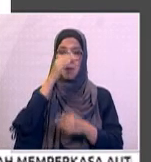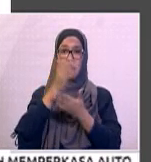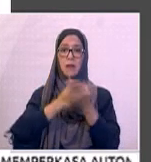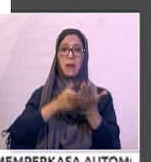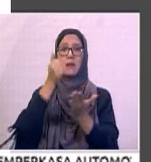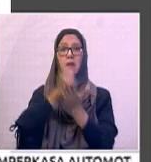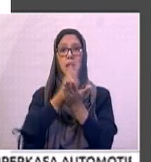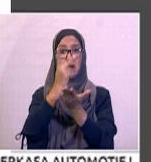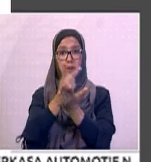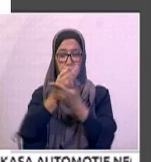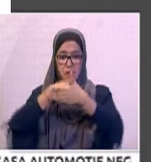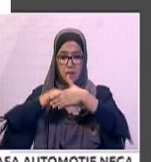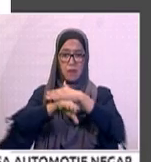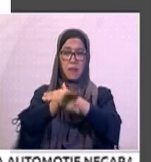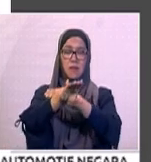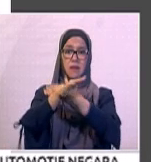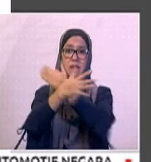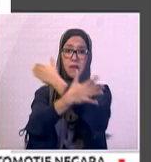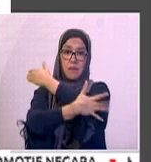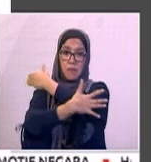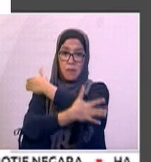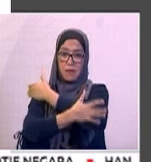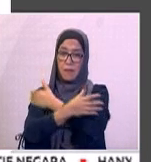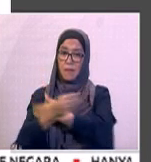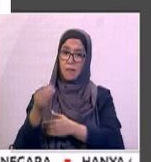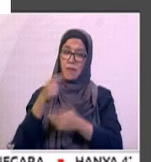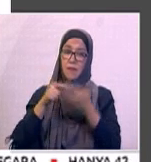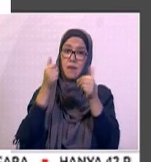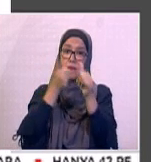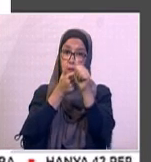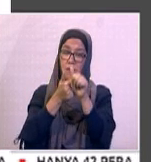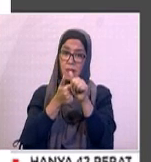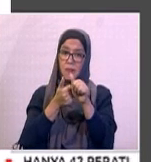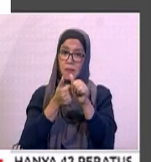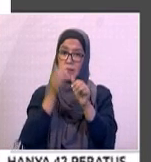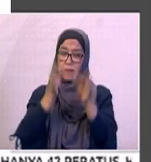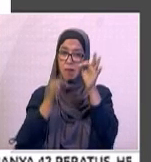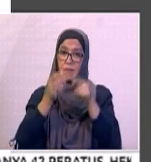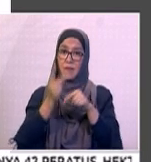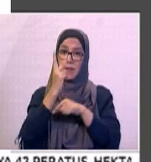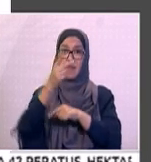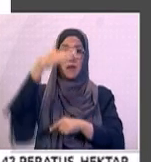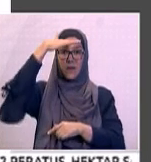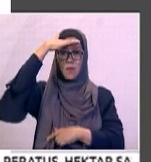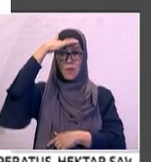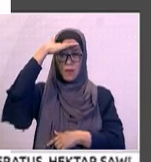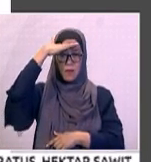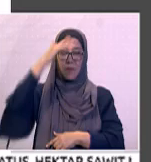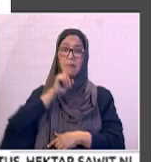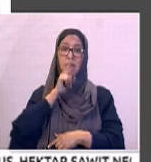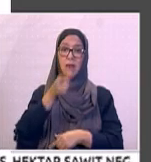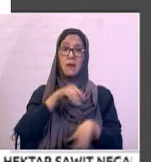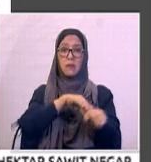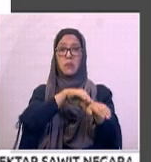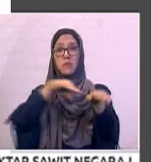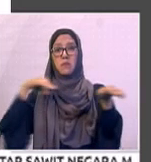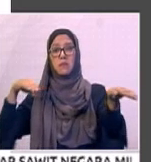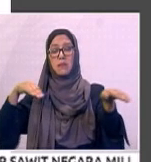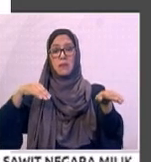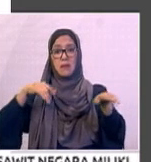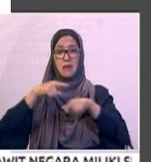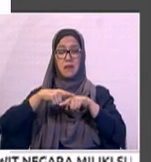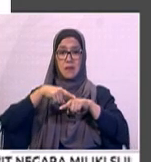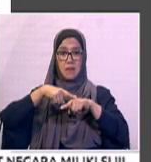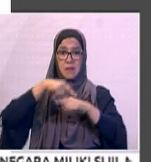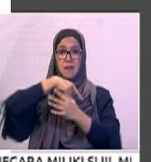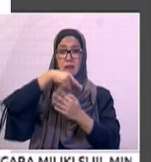yang menyusul masuk ke Bandar Jasin. Dan jika kita lihat di Johor pula, mengalami mengalami kesesakan di Tambak Johor, iaitu di